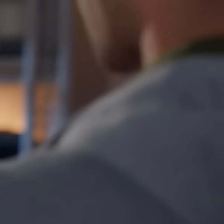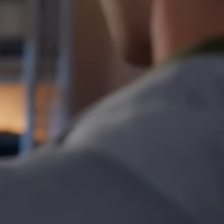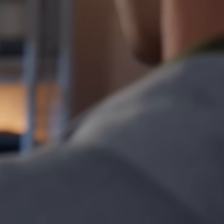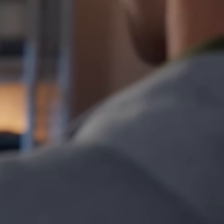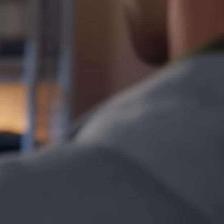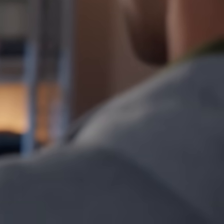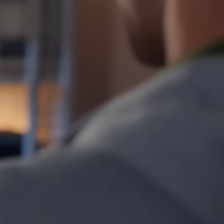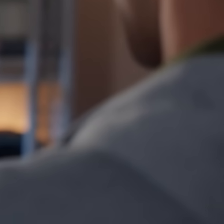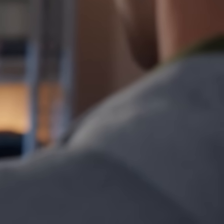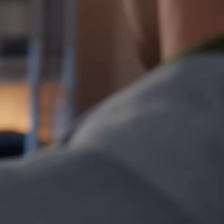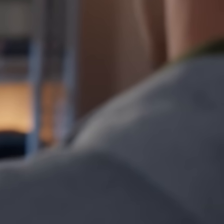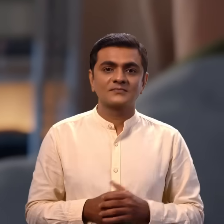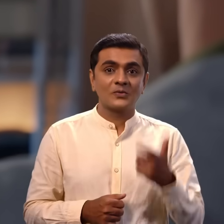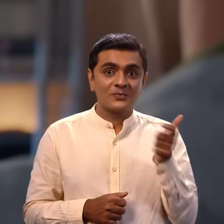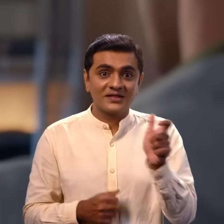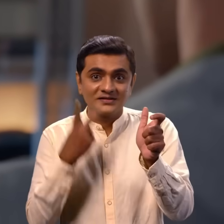और ये